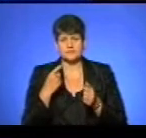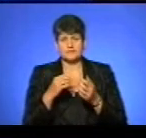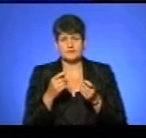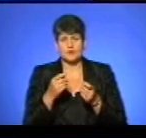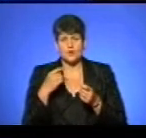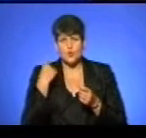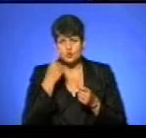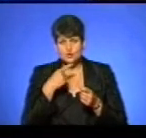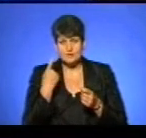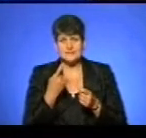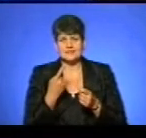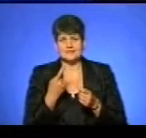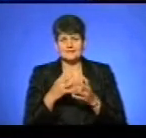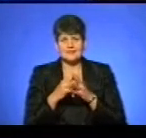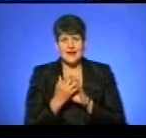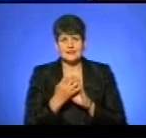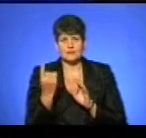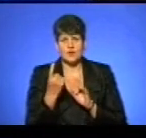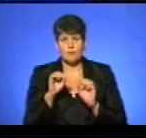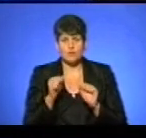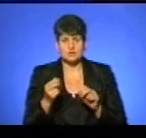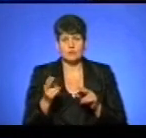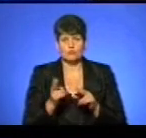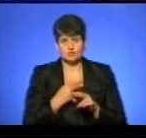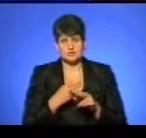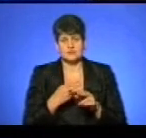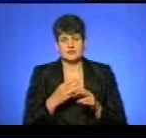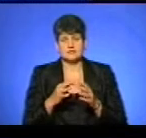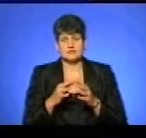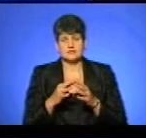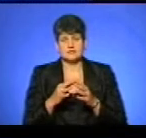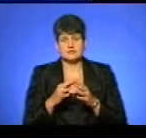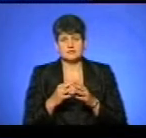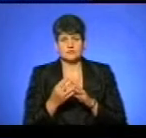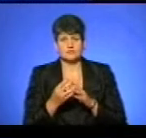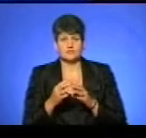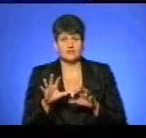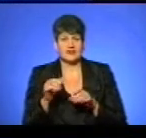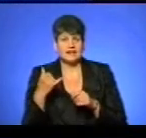можна, будемо казати, можна позбутися галузі тваринництва іменно в цьому напрямку, особливо